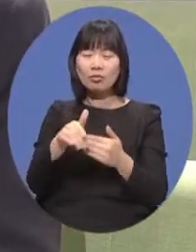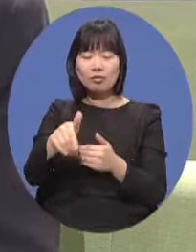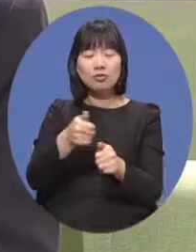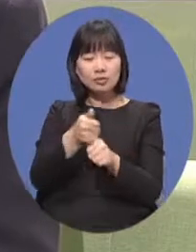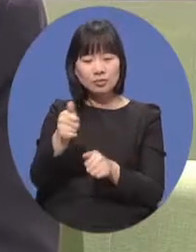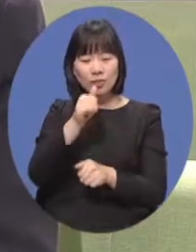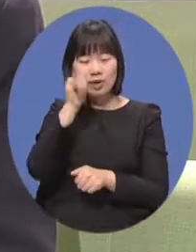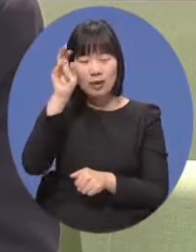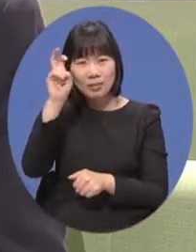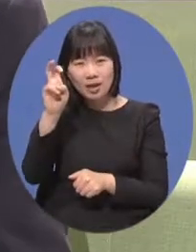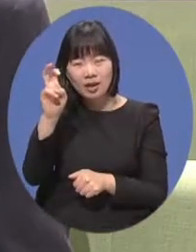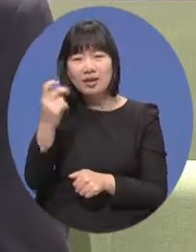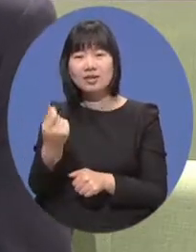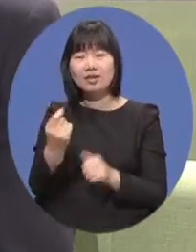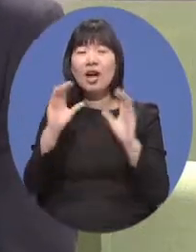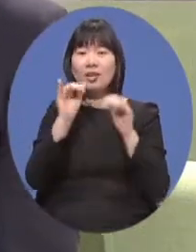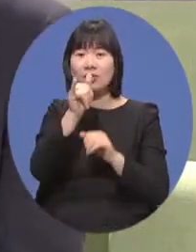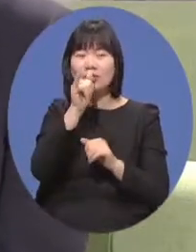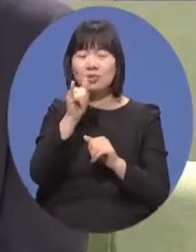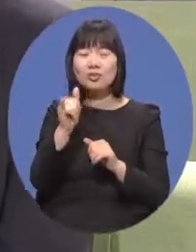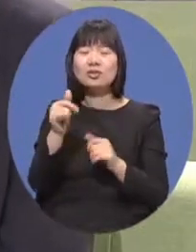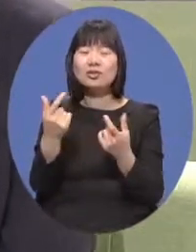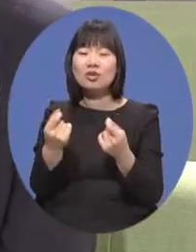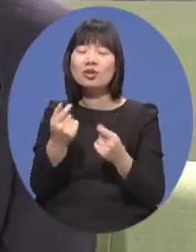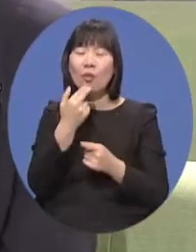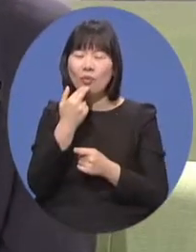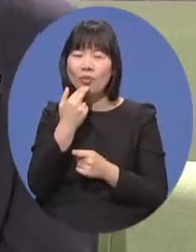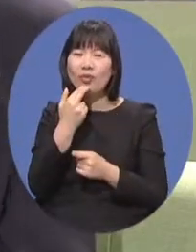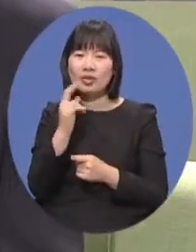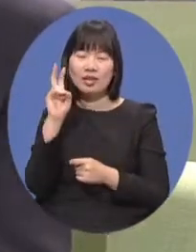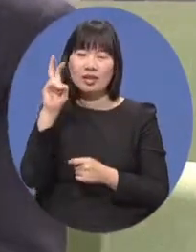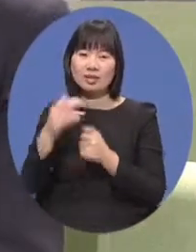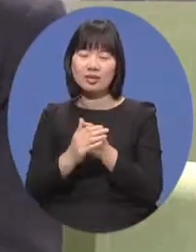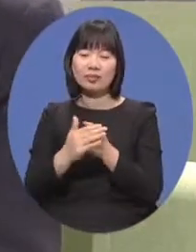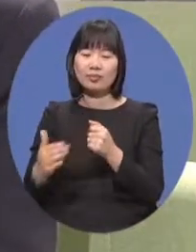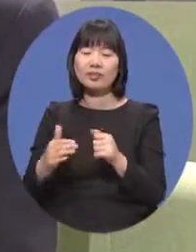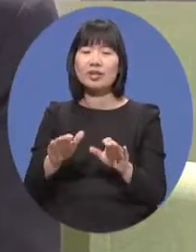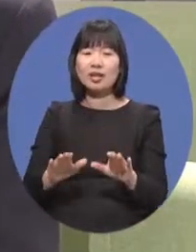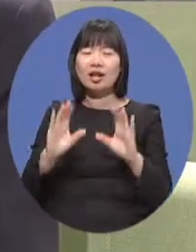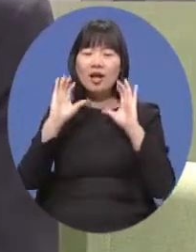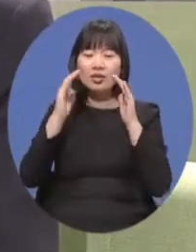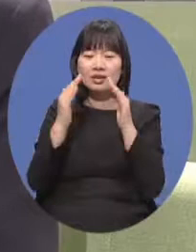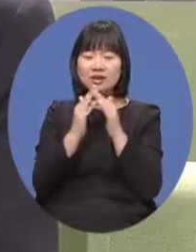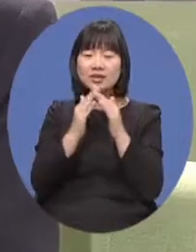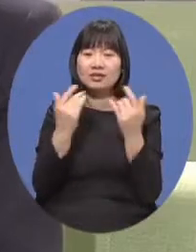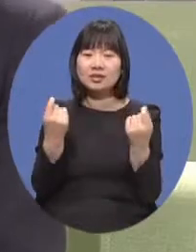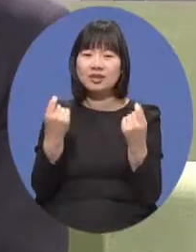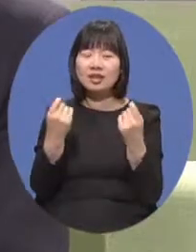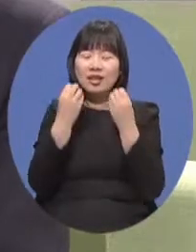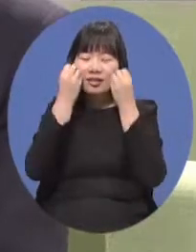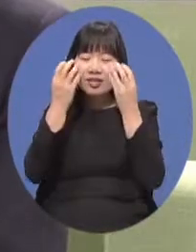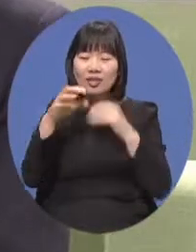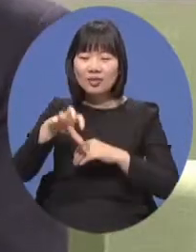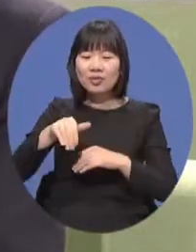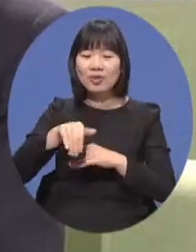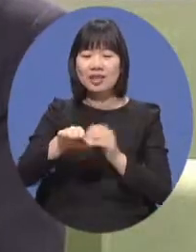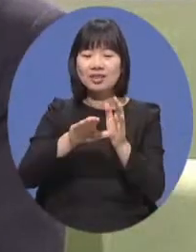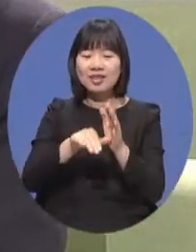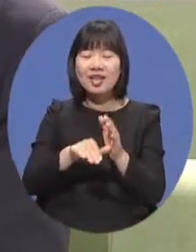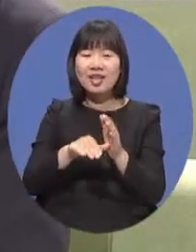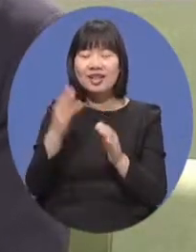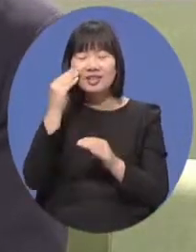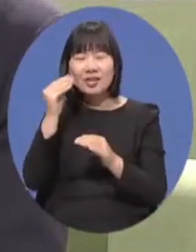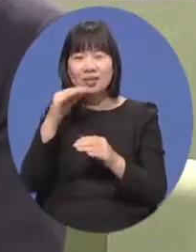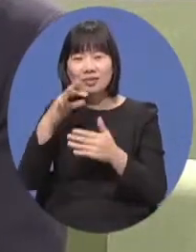극복을 하겠지. 근데 그러는 아이도 있고 그렇지 않은 아이도 있거든요. 그래서 이제 어린이집 같이 새로운 곳에 갈 때는 꼭이